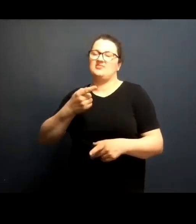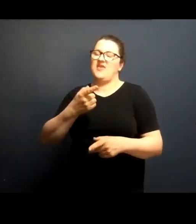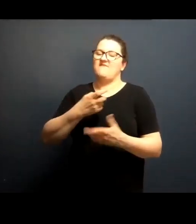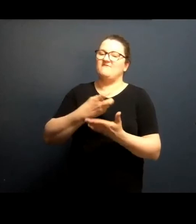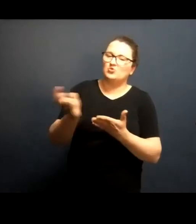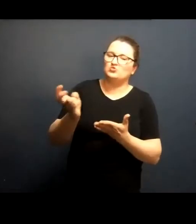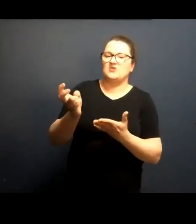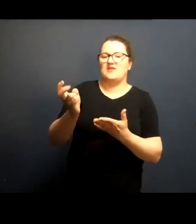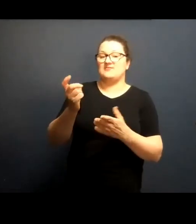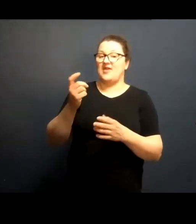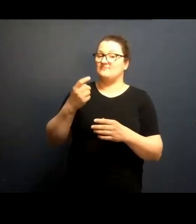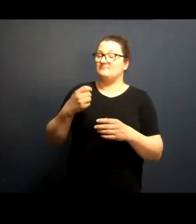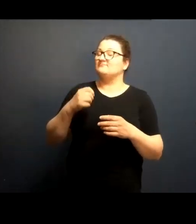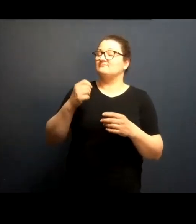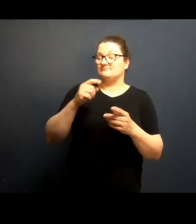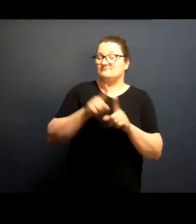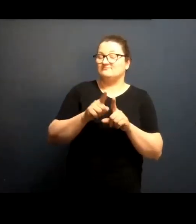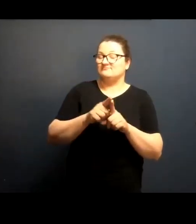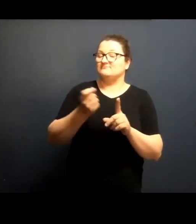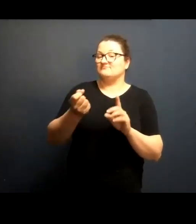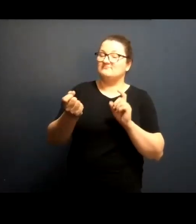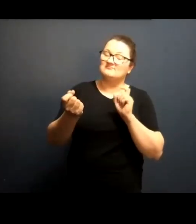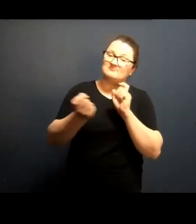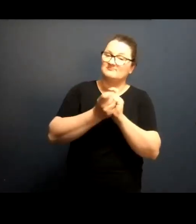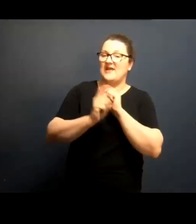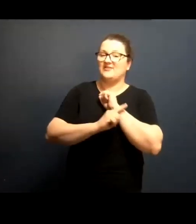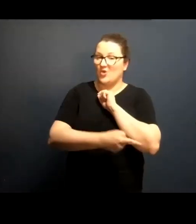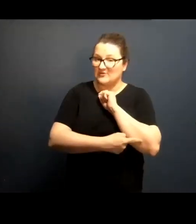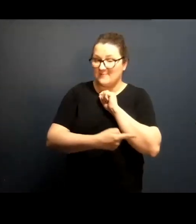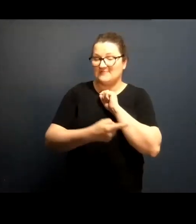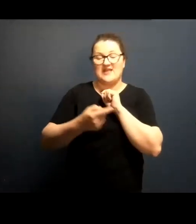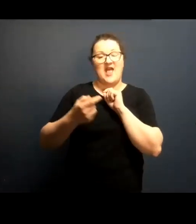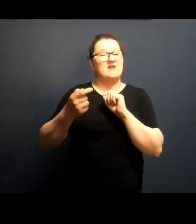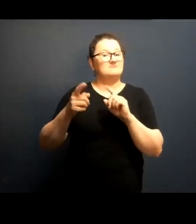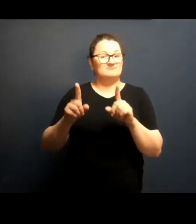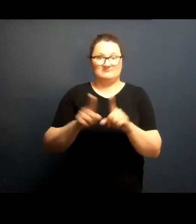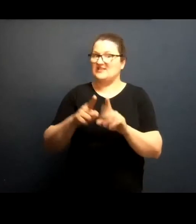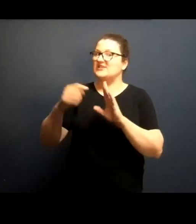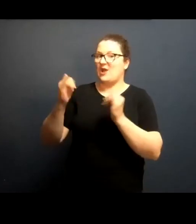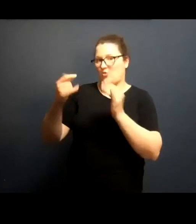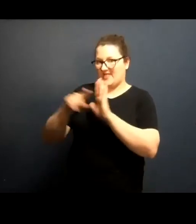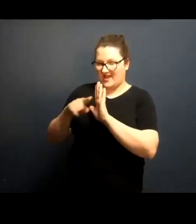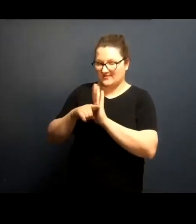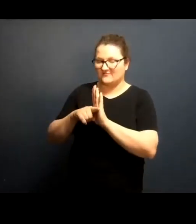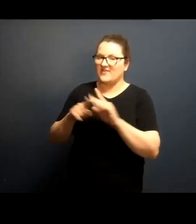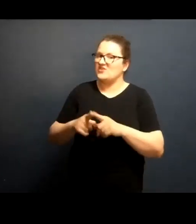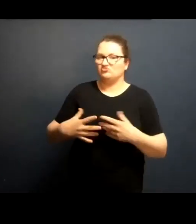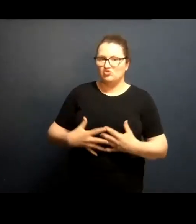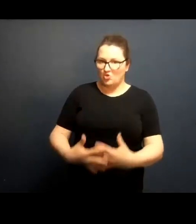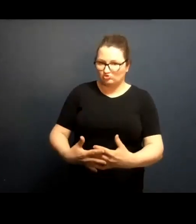antykoncepcja została zaliczona do tych negatywnych odcieni seksu i ciąża również.